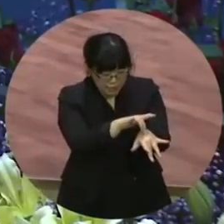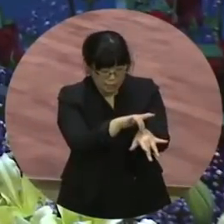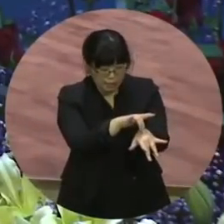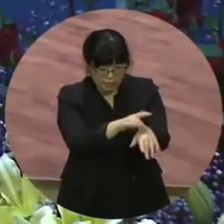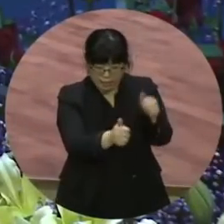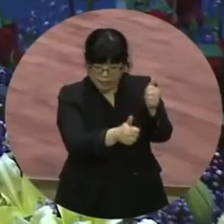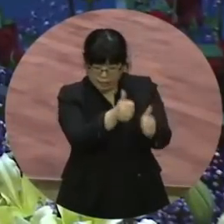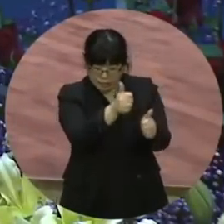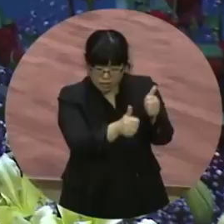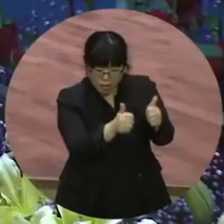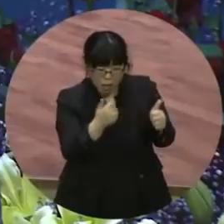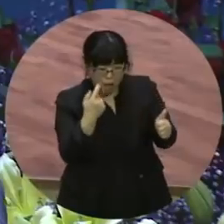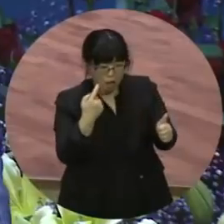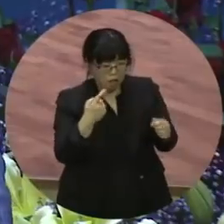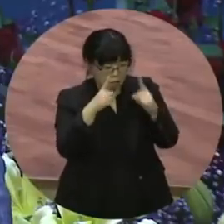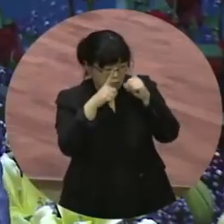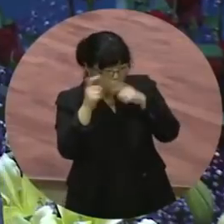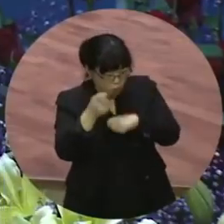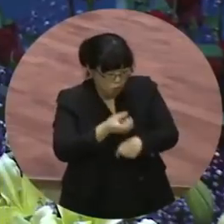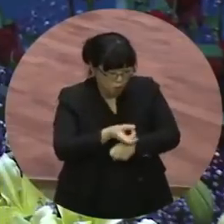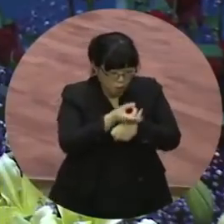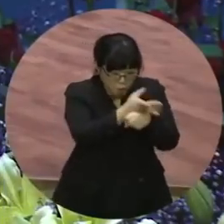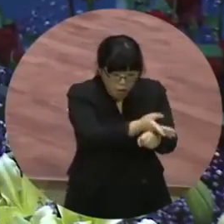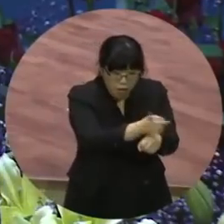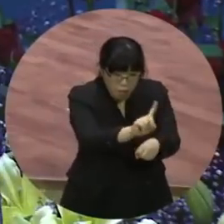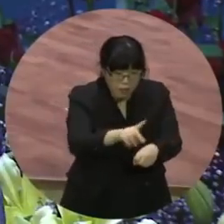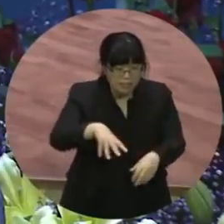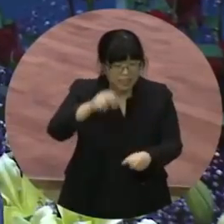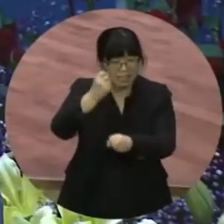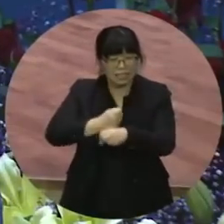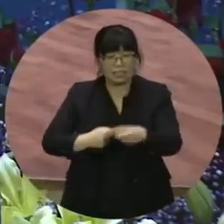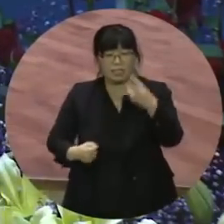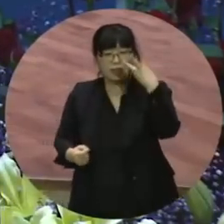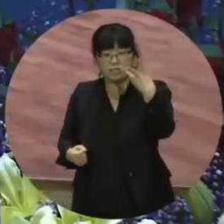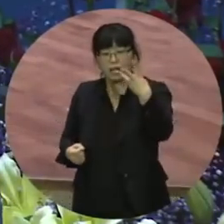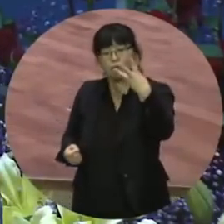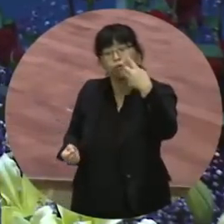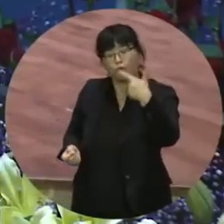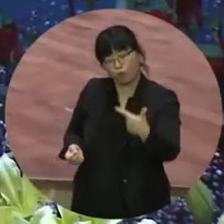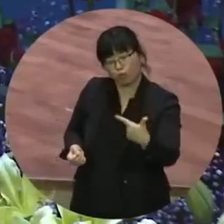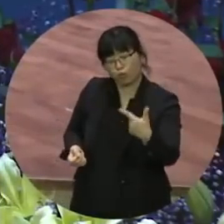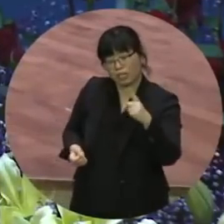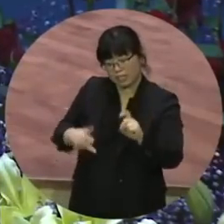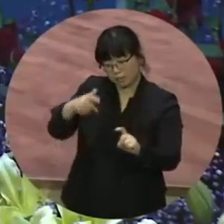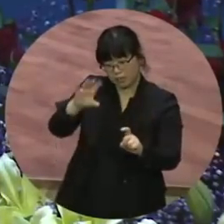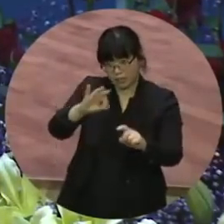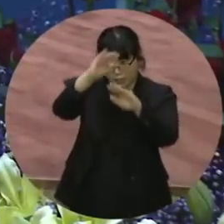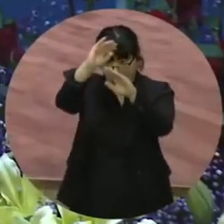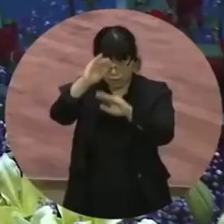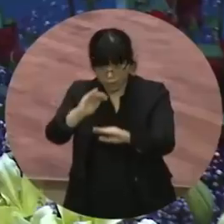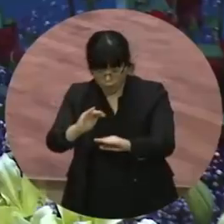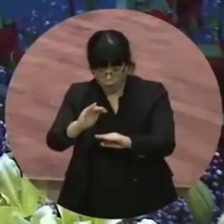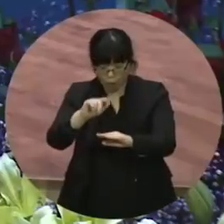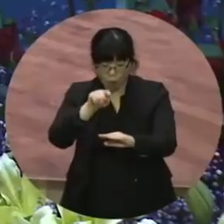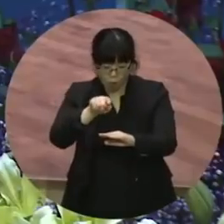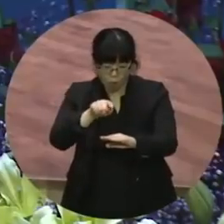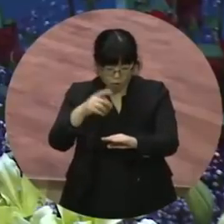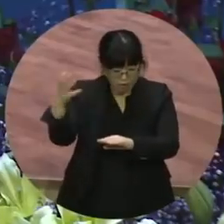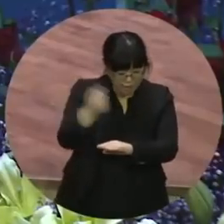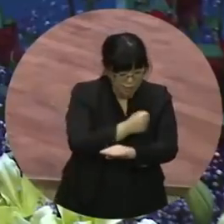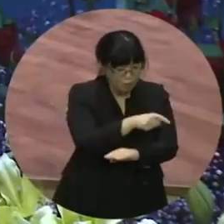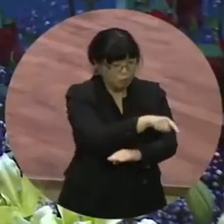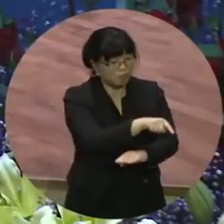다 시험합니다. 이거 뭐요? 우리에게는 예털이에요, 예털. 불신자들은 이거에 목숨 걸고 사는데 우리는